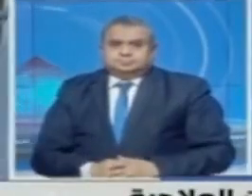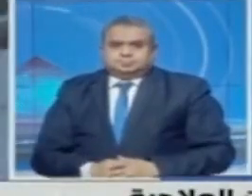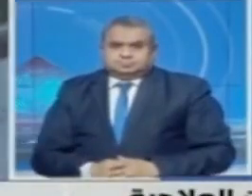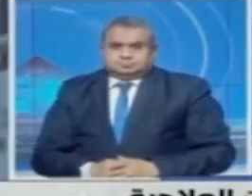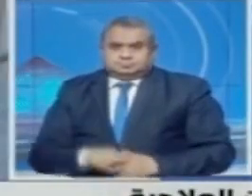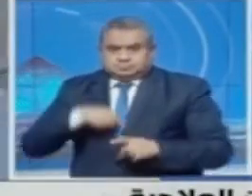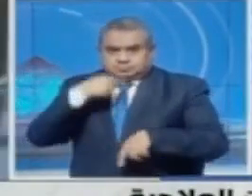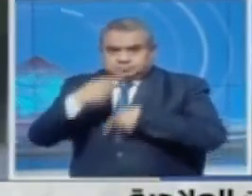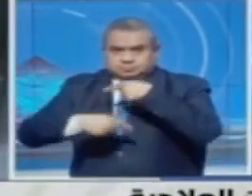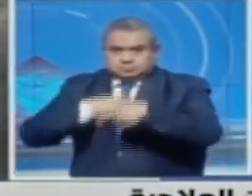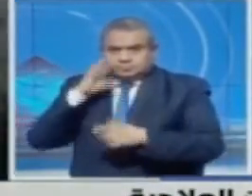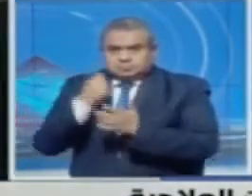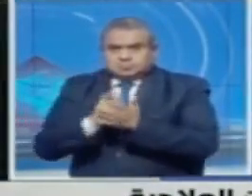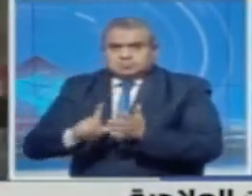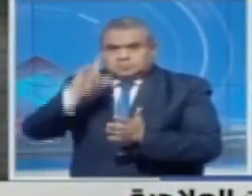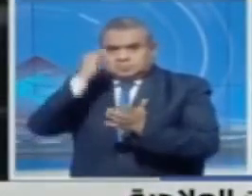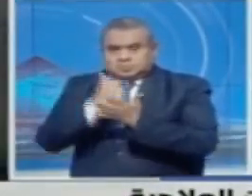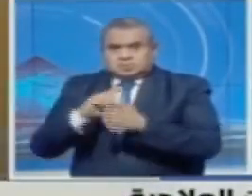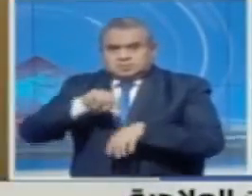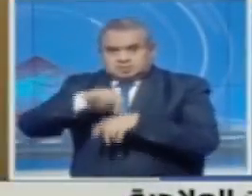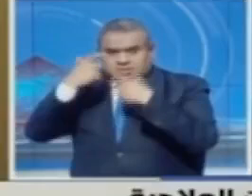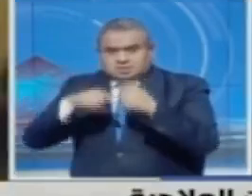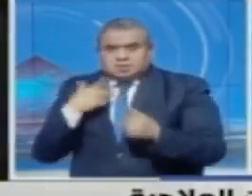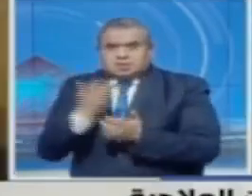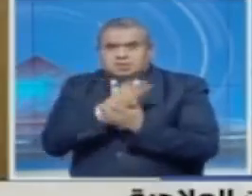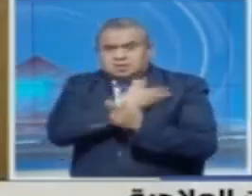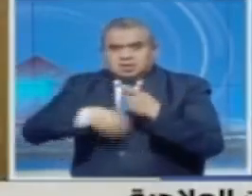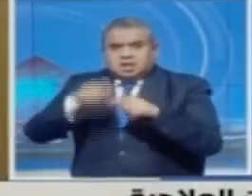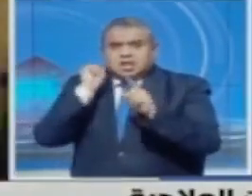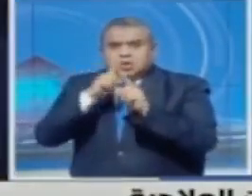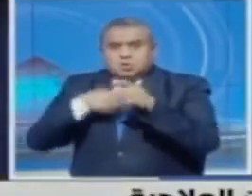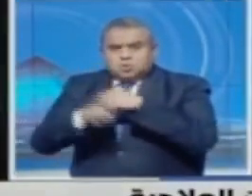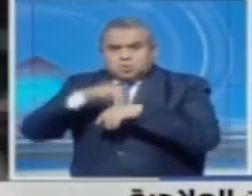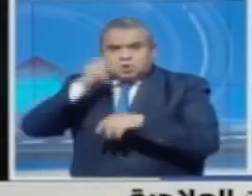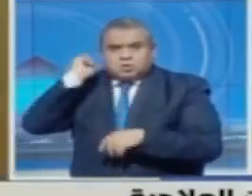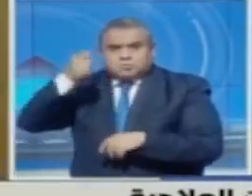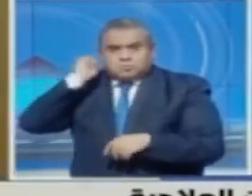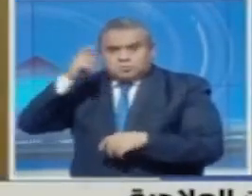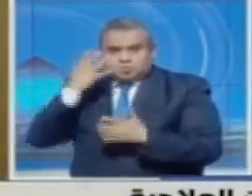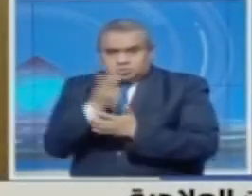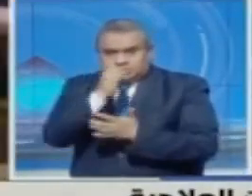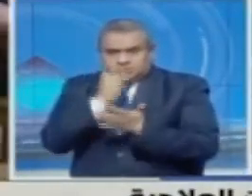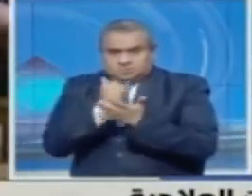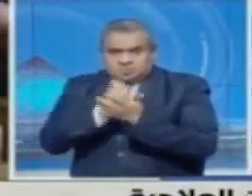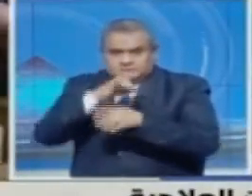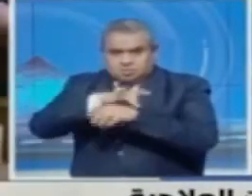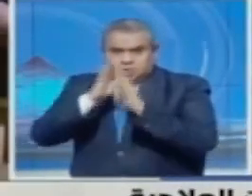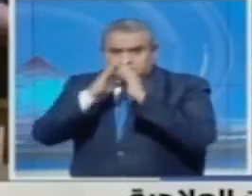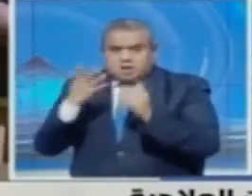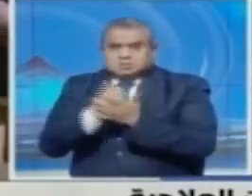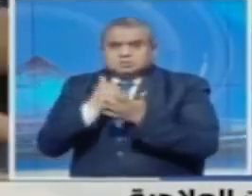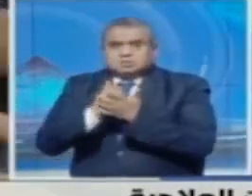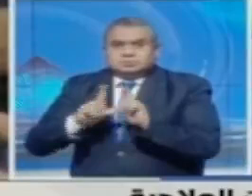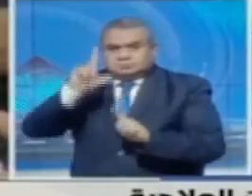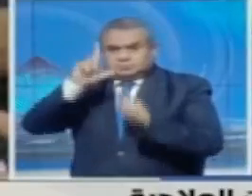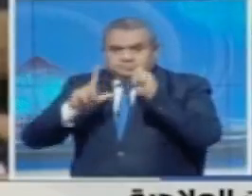في إطار المتابعة الميدانية للإطمئنان على الحجاج بالمستشفيات السعودية، كان اللقاء بين الفريق الطبي للبعثة المصرية